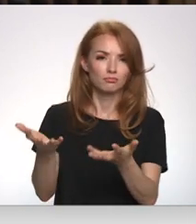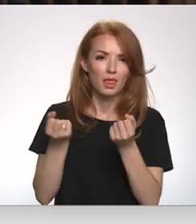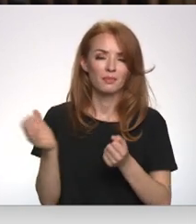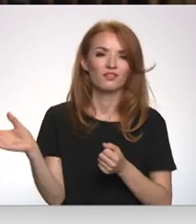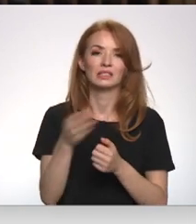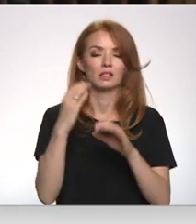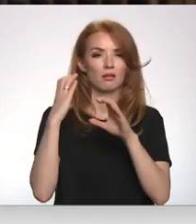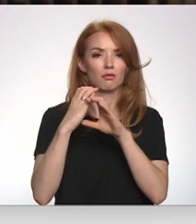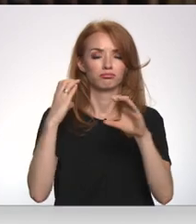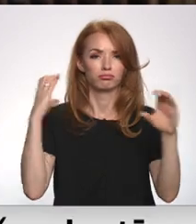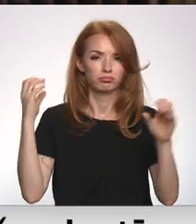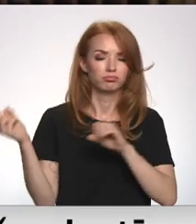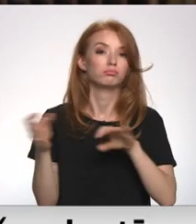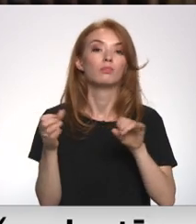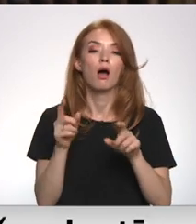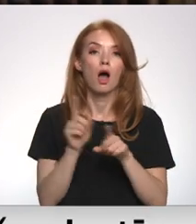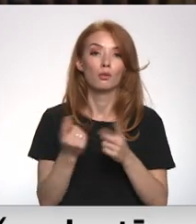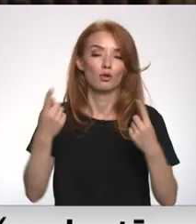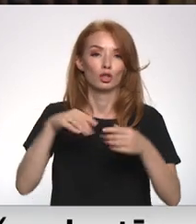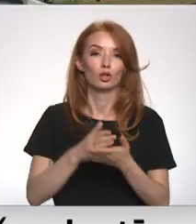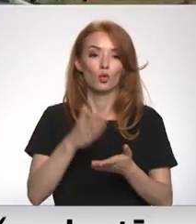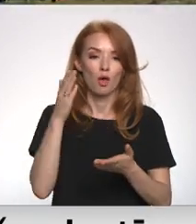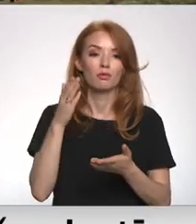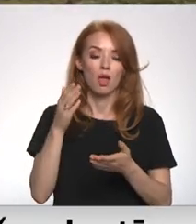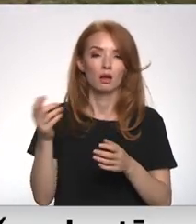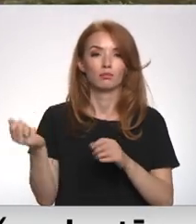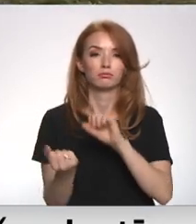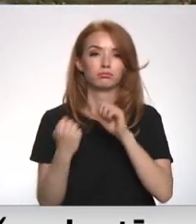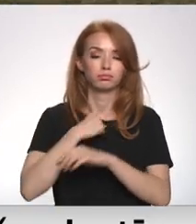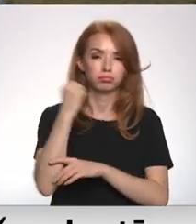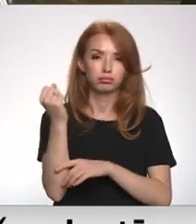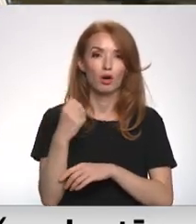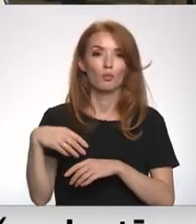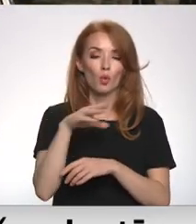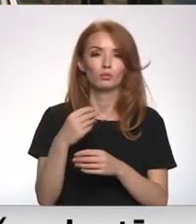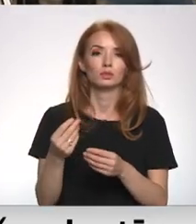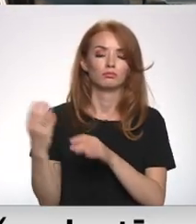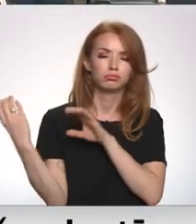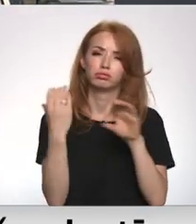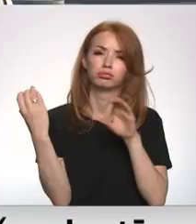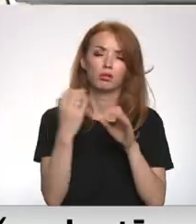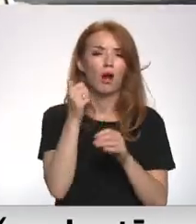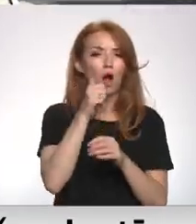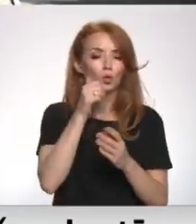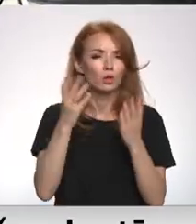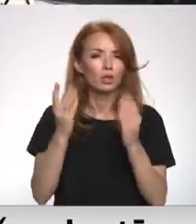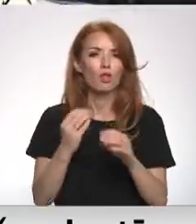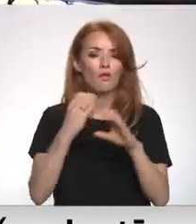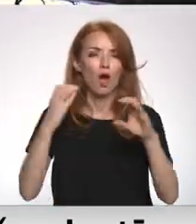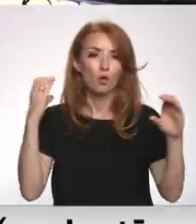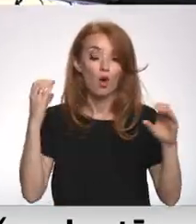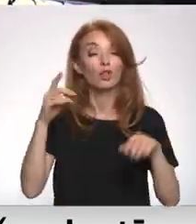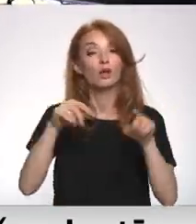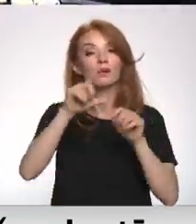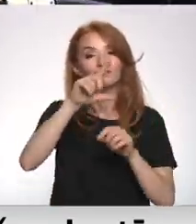un šobrīd notiek arī raiti atlādēšana. Mums padod vagonus katru dienu, ja ir dienas, kad padod vairāk, ir padod dienas, kad